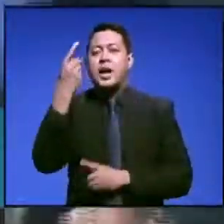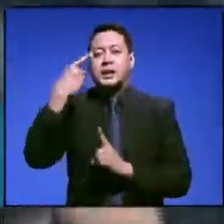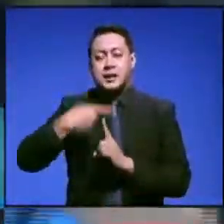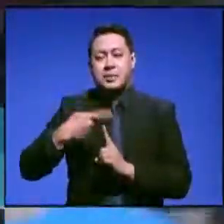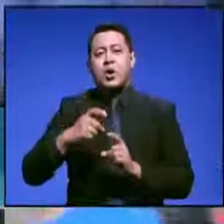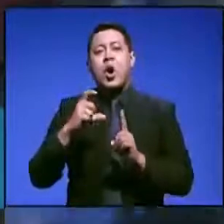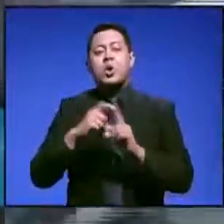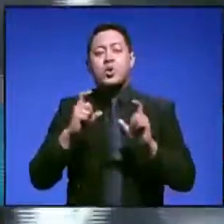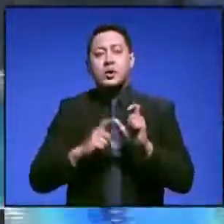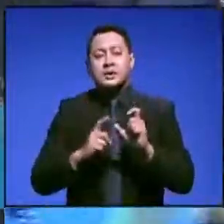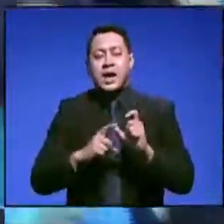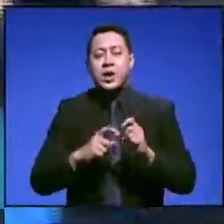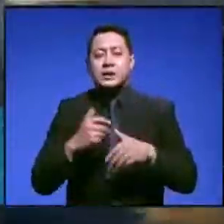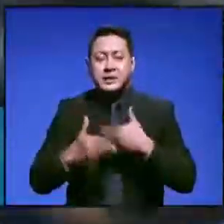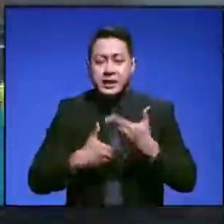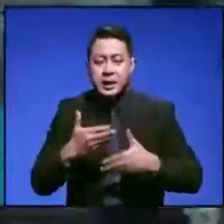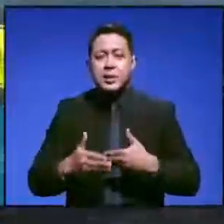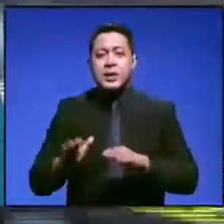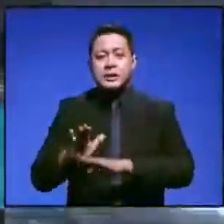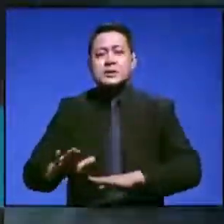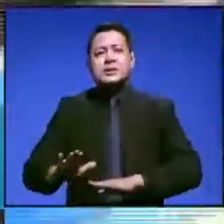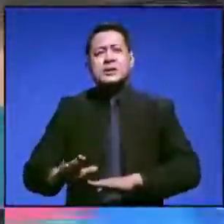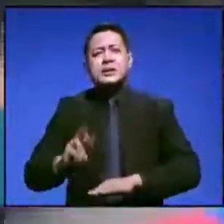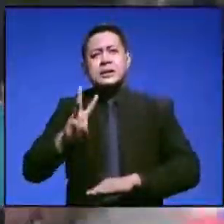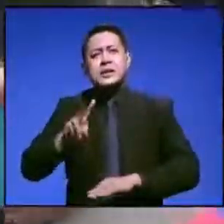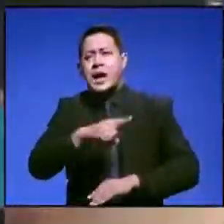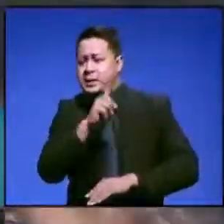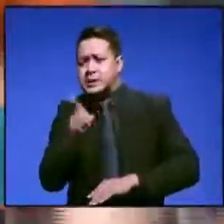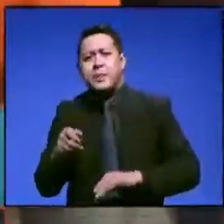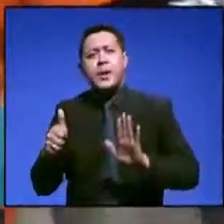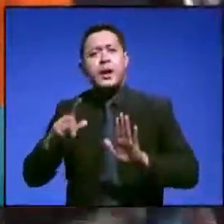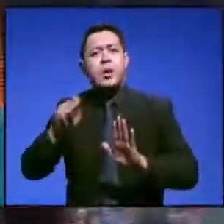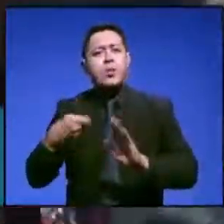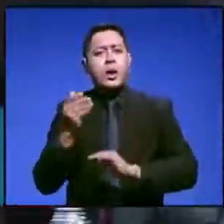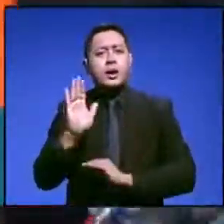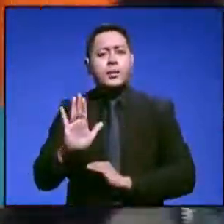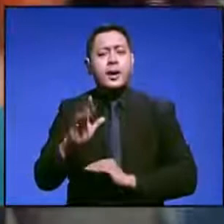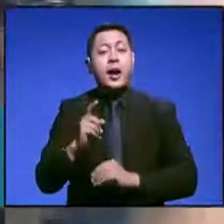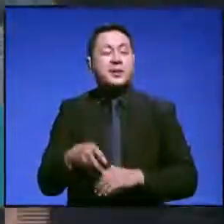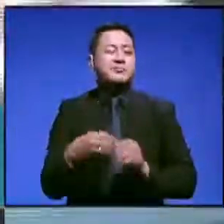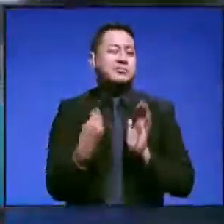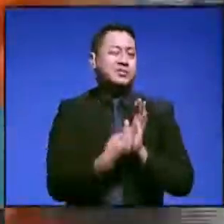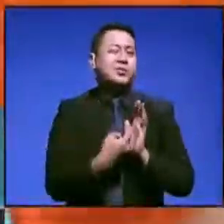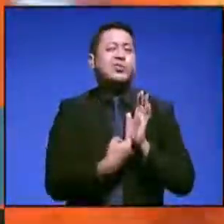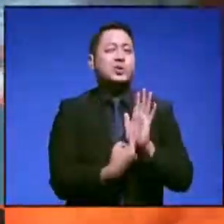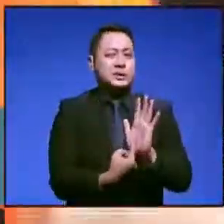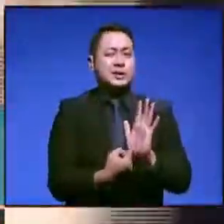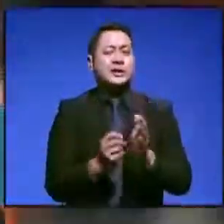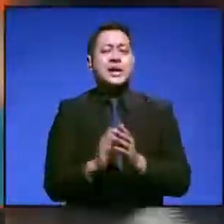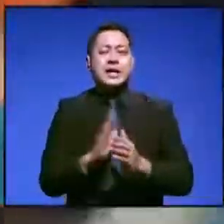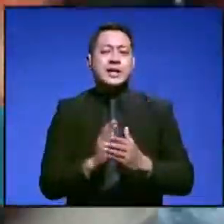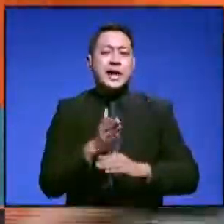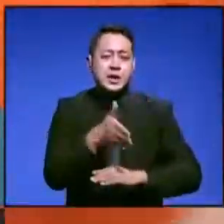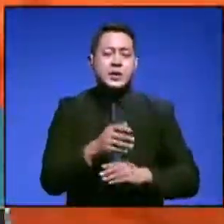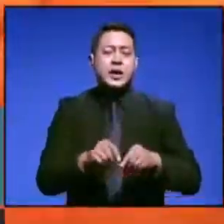Dwi Sasono akan menjalani rehabilitasi selama 3 hingga 6 bulan ke depan karena terbukti tidak terlibat dalam